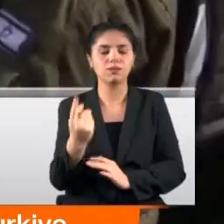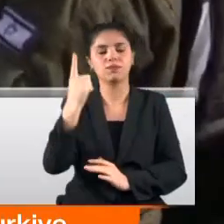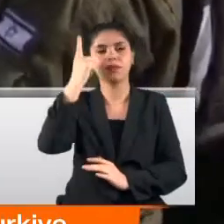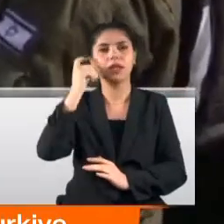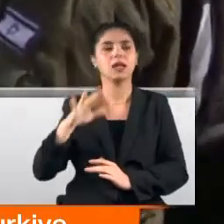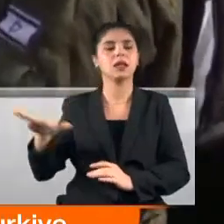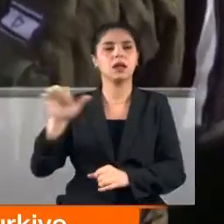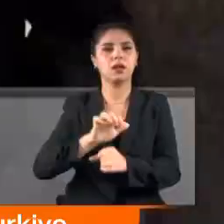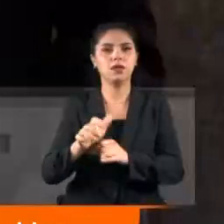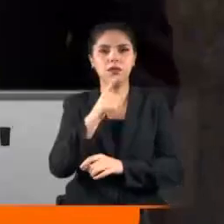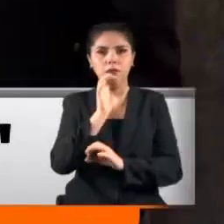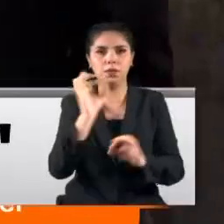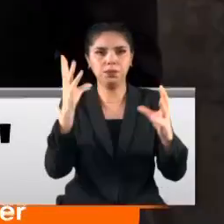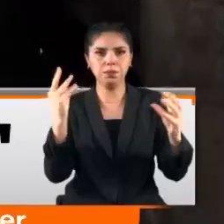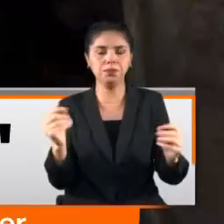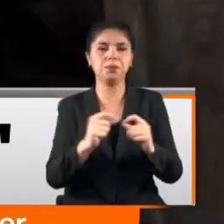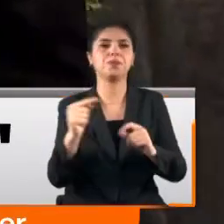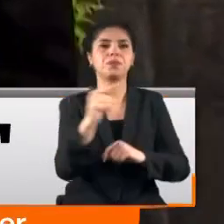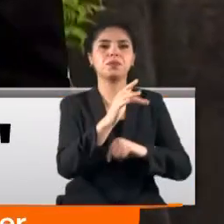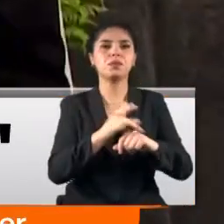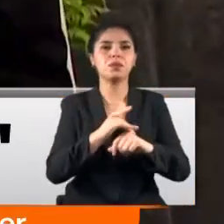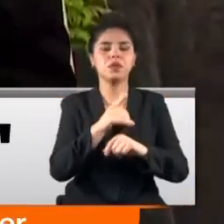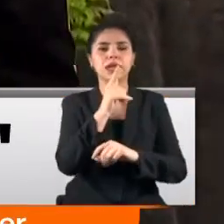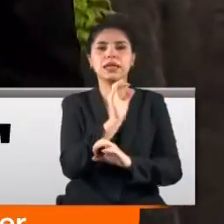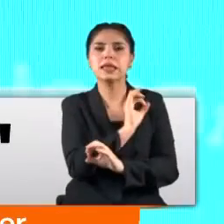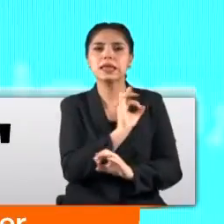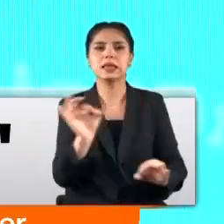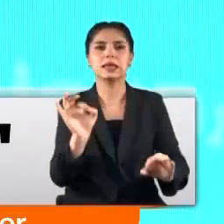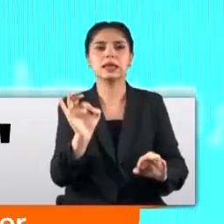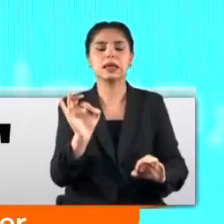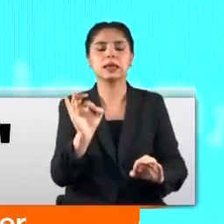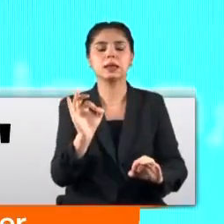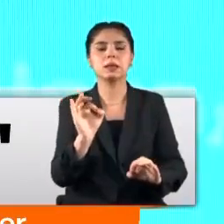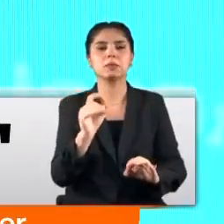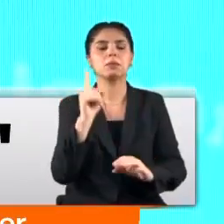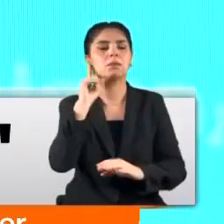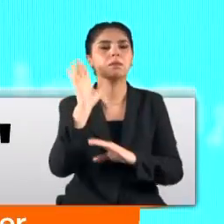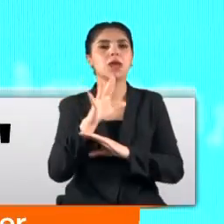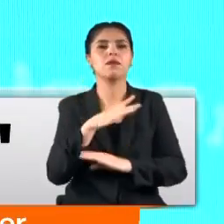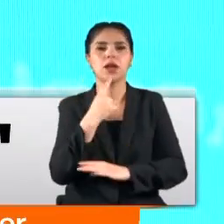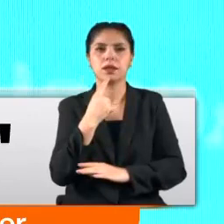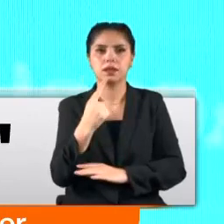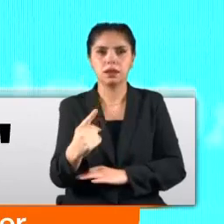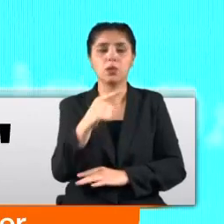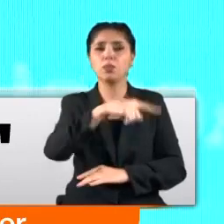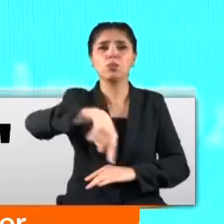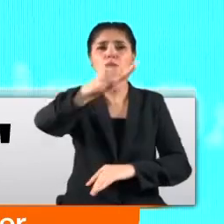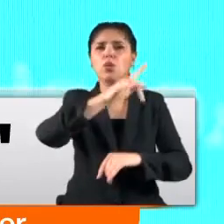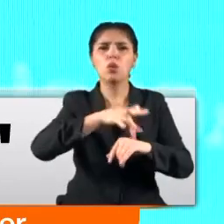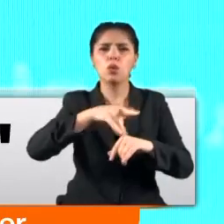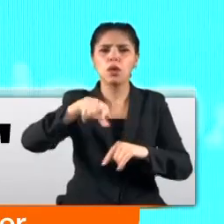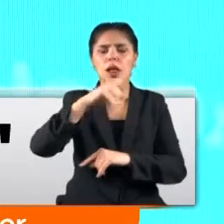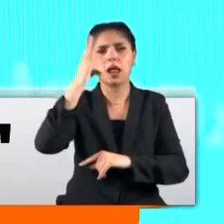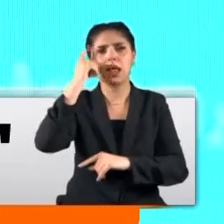katliamlarına sessiz kalan batıyı kör ve sağır olmakla suçladı bu ülkeler adeta İsrail'e